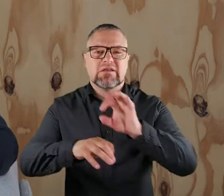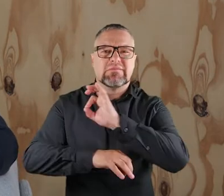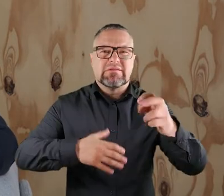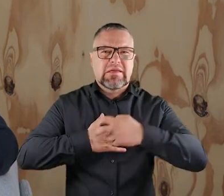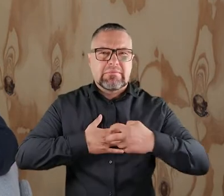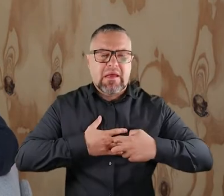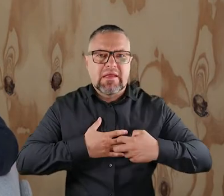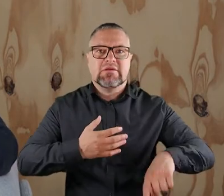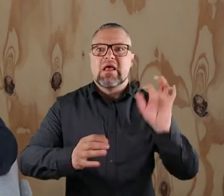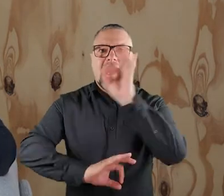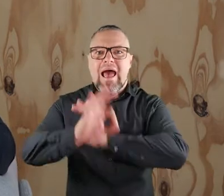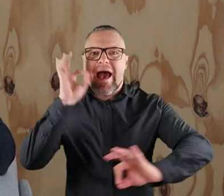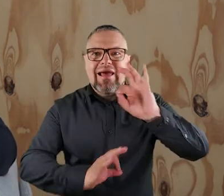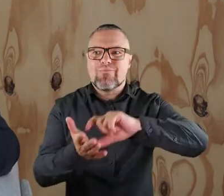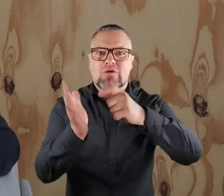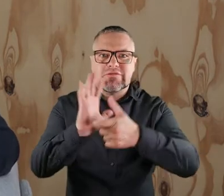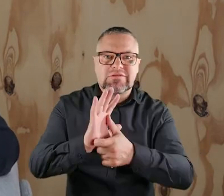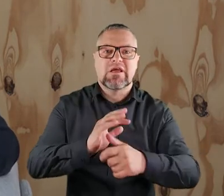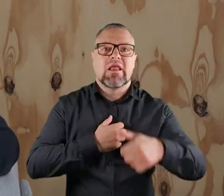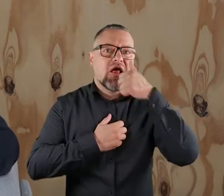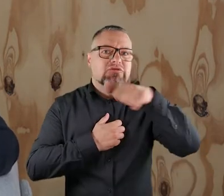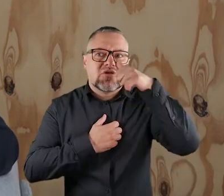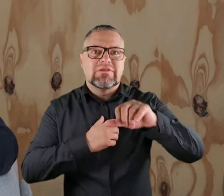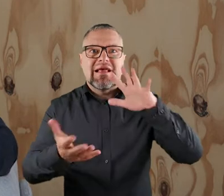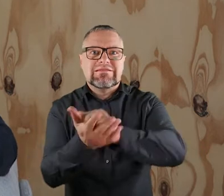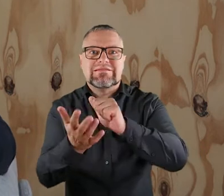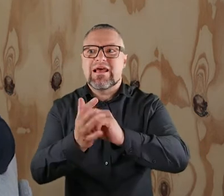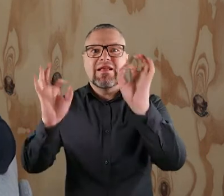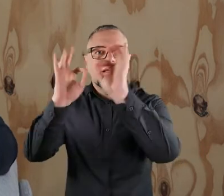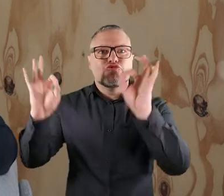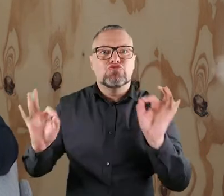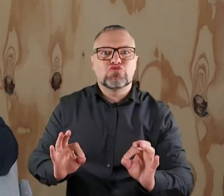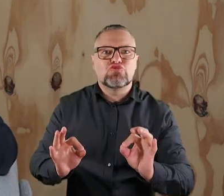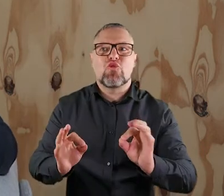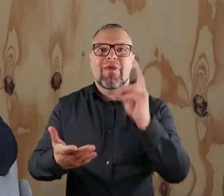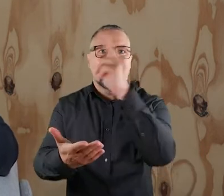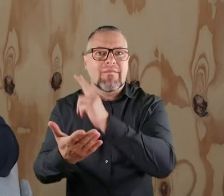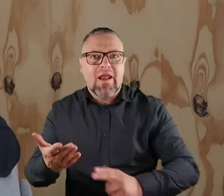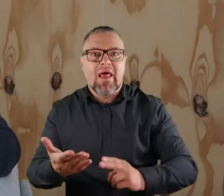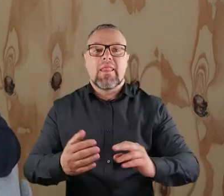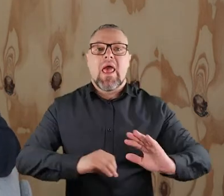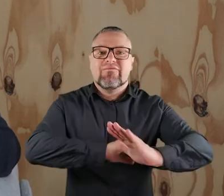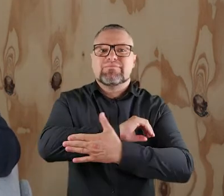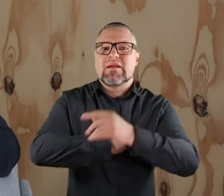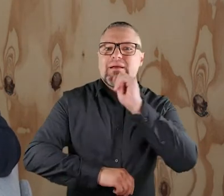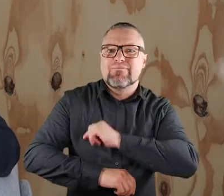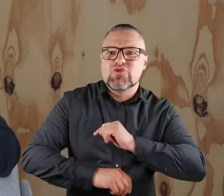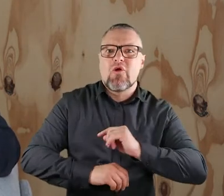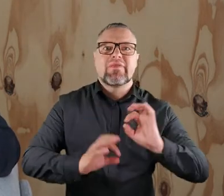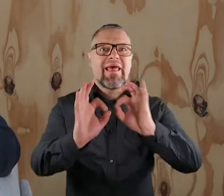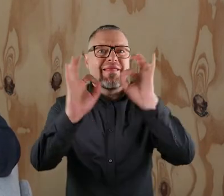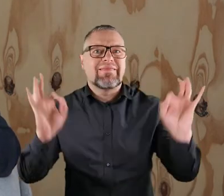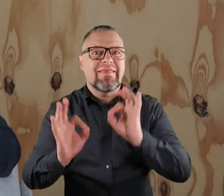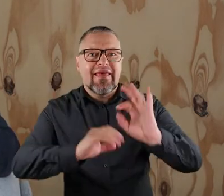remont oddziałów szpitalnych, jak cotygodniowe zajęcia arteterapii, wsparcie psychologiczne, wsparcie dietetyka,